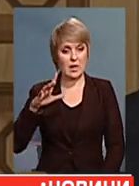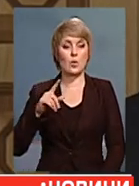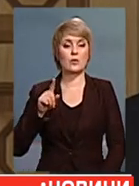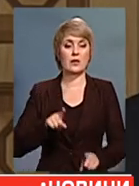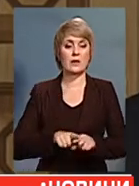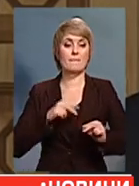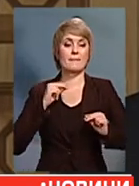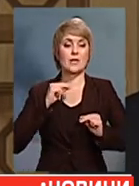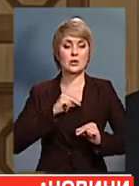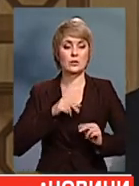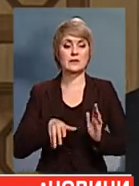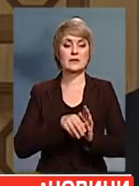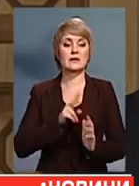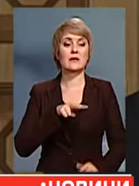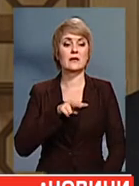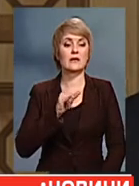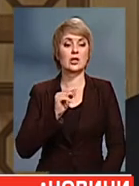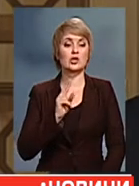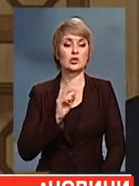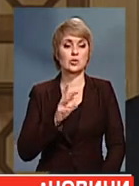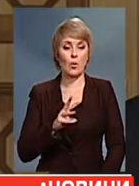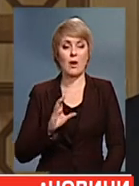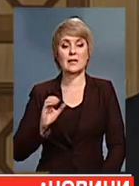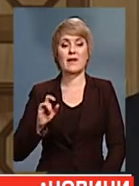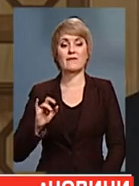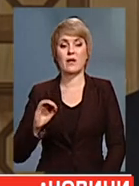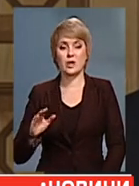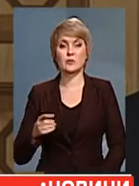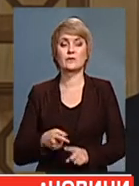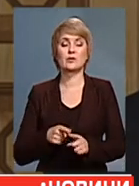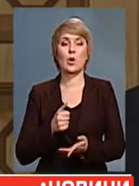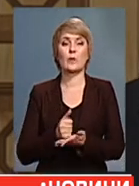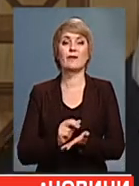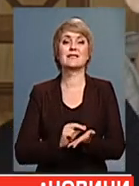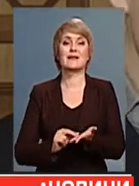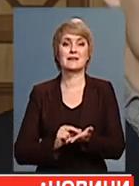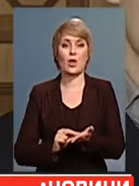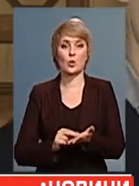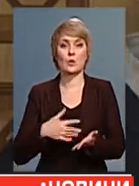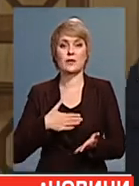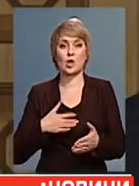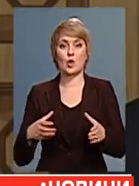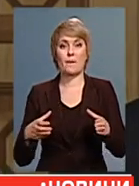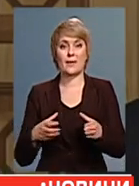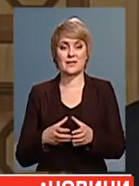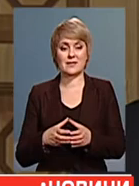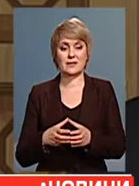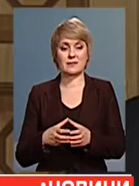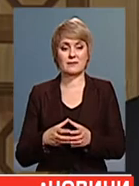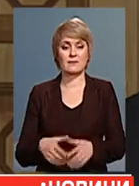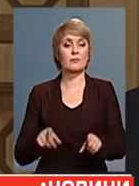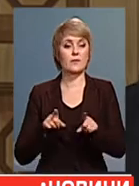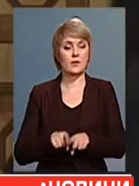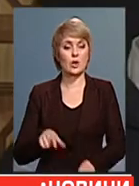знають і працюють з Віталієм Кличком. А Максим Саврасов – це голова секретаріату нашої партії і